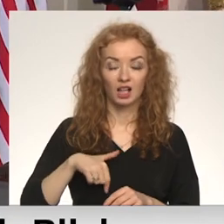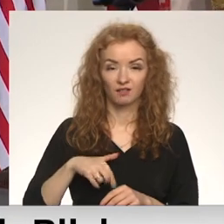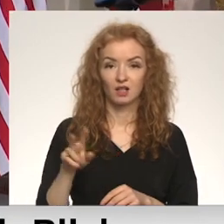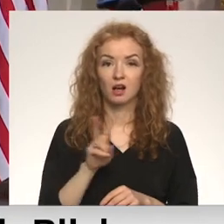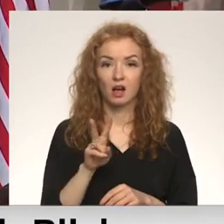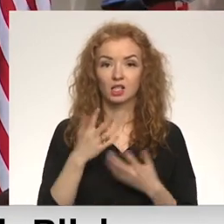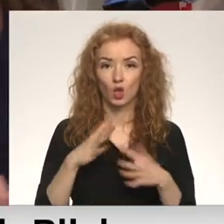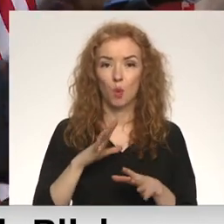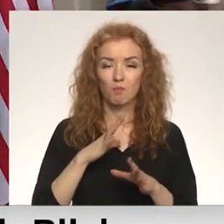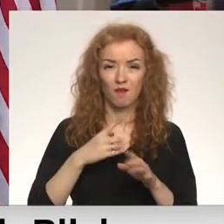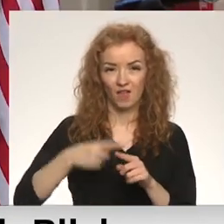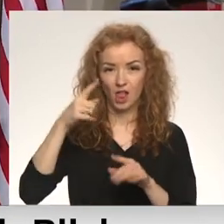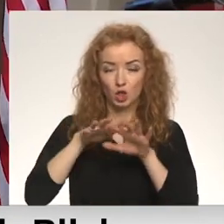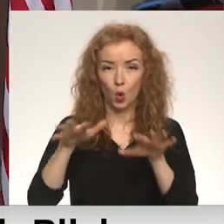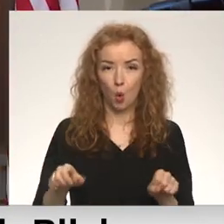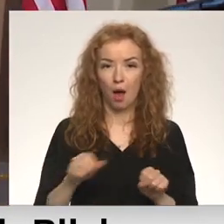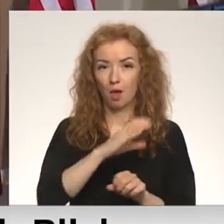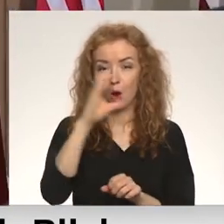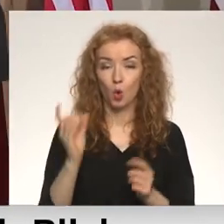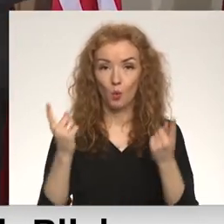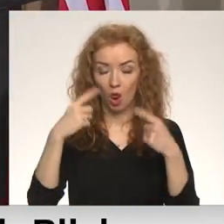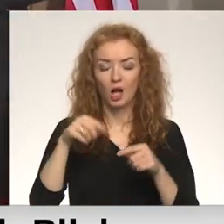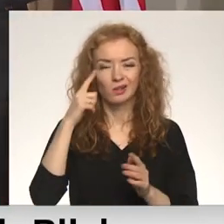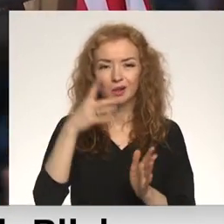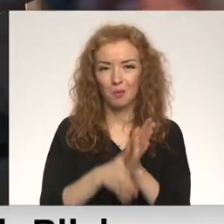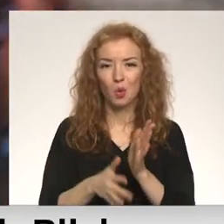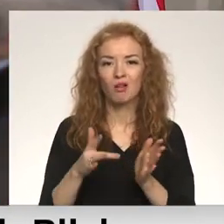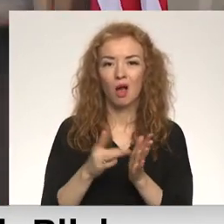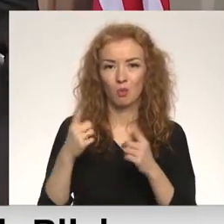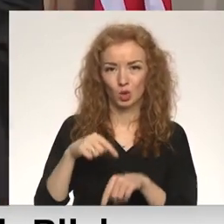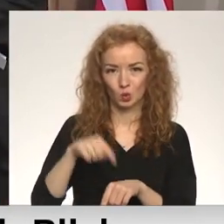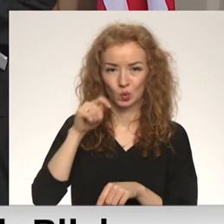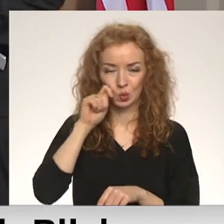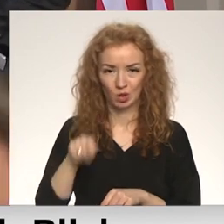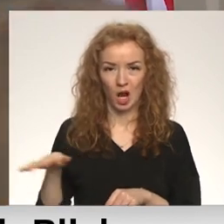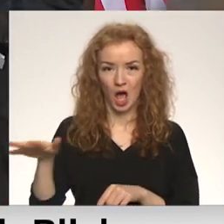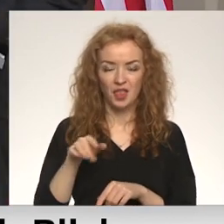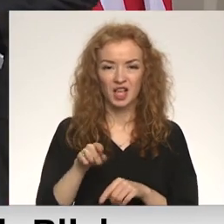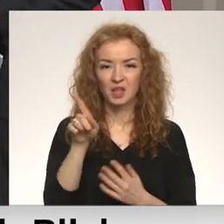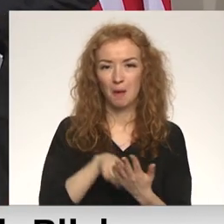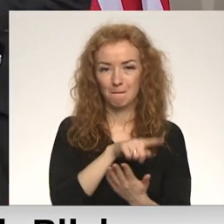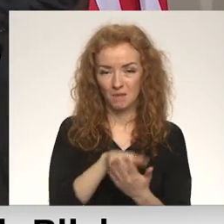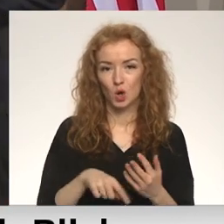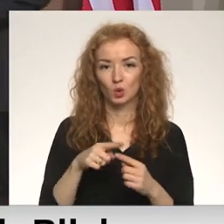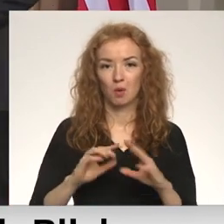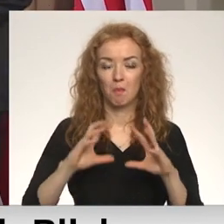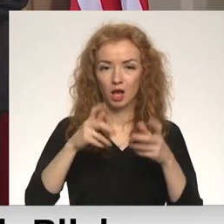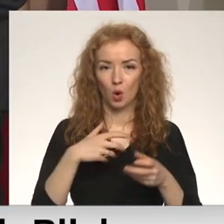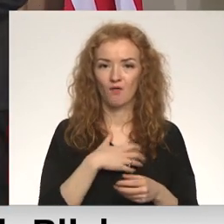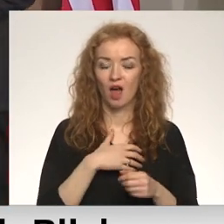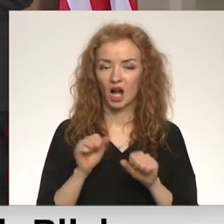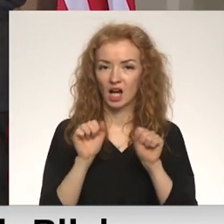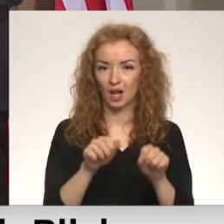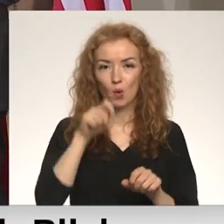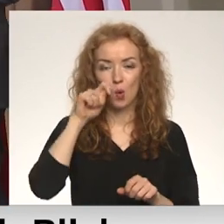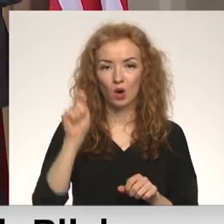pārdzīvojas padomju gadus, ļoti labi saprot notiekošo Ukrainā un cik nepareizi tas ir, un ka pasaulē vajag aizstāvēt Ukrainas